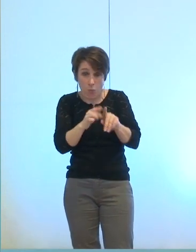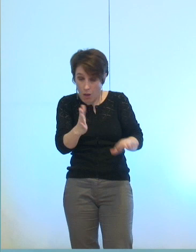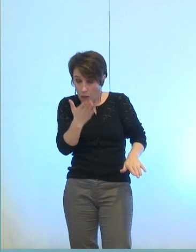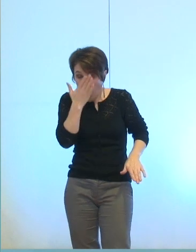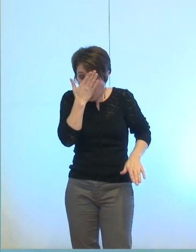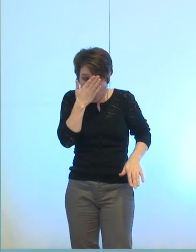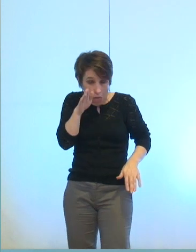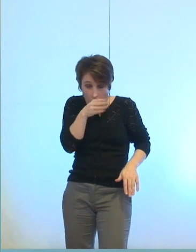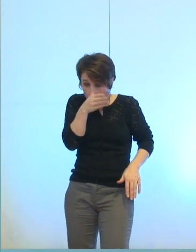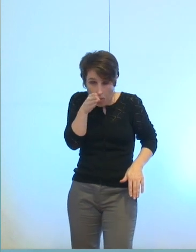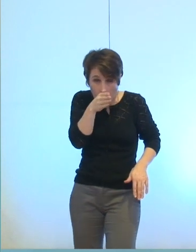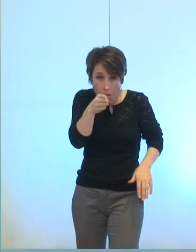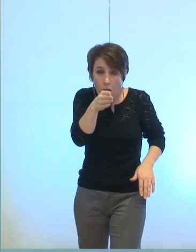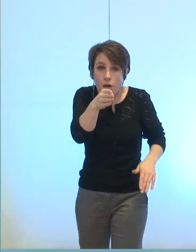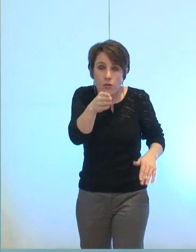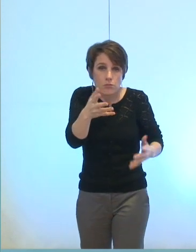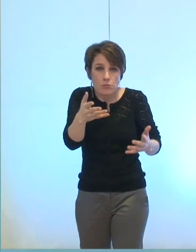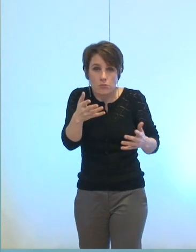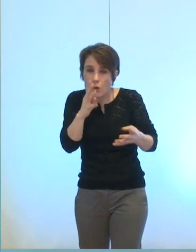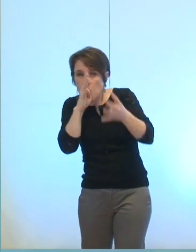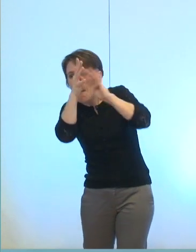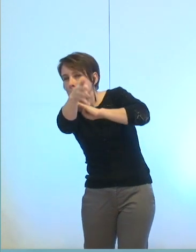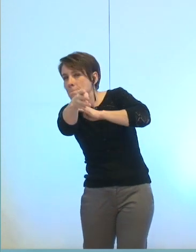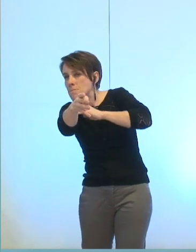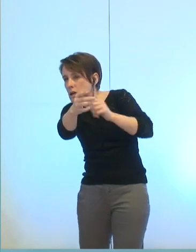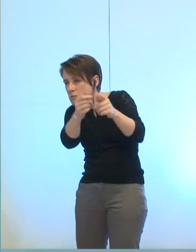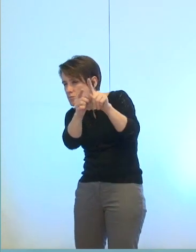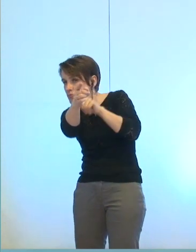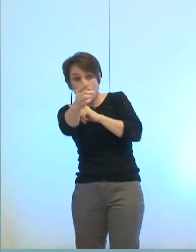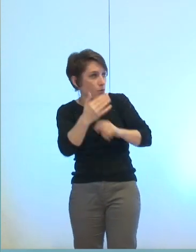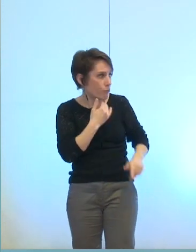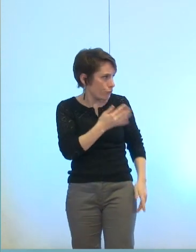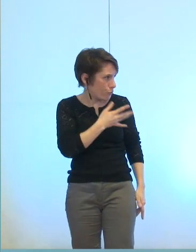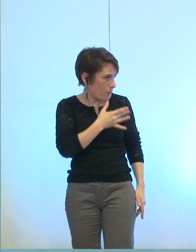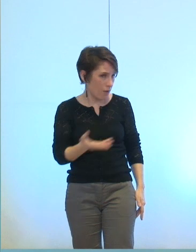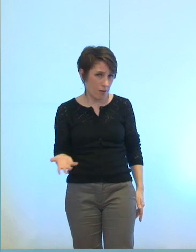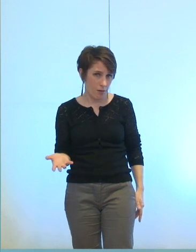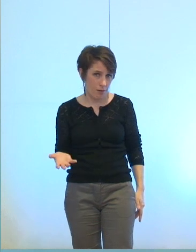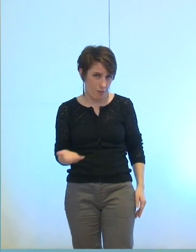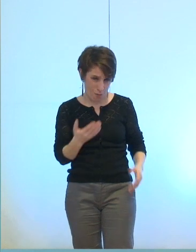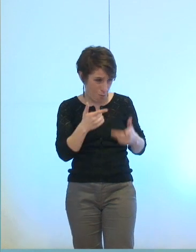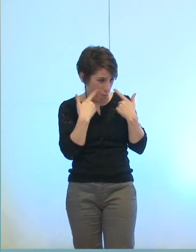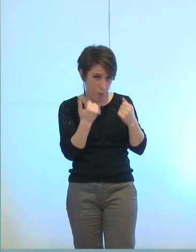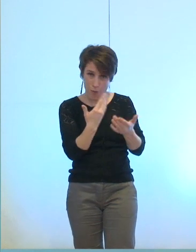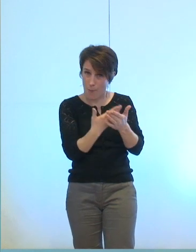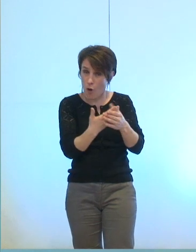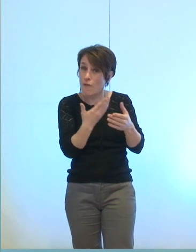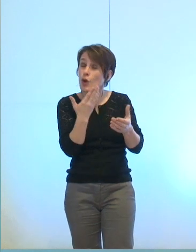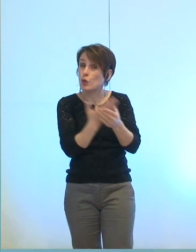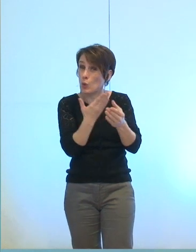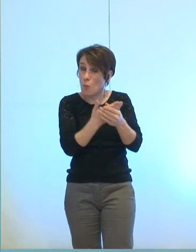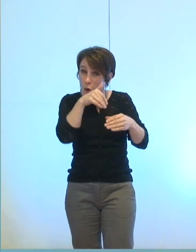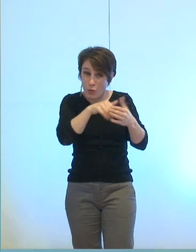document de produire une prospective et d'ailleurs il suffit pas de dire de que vous